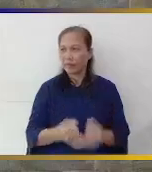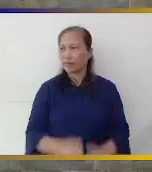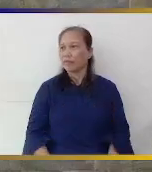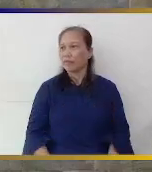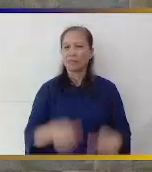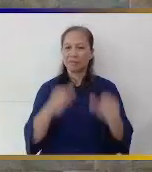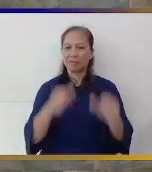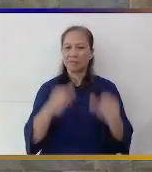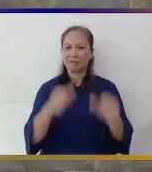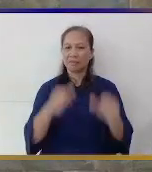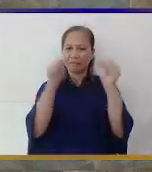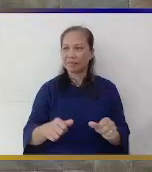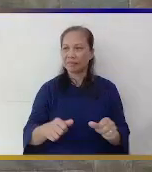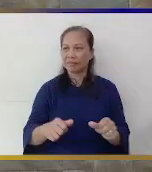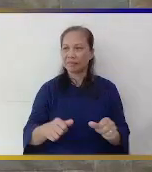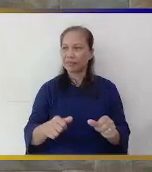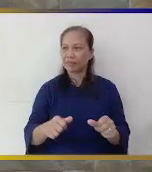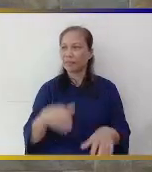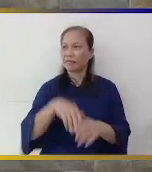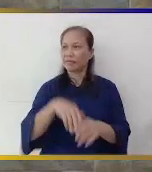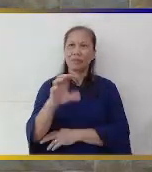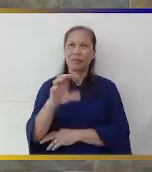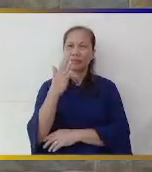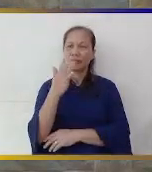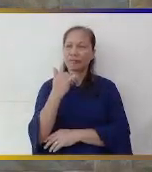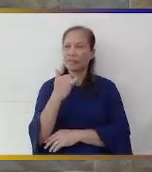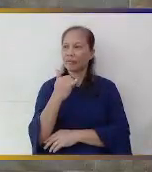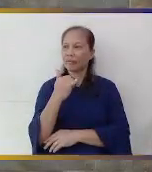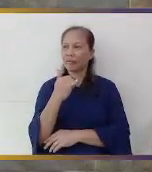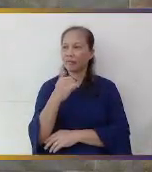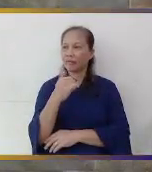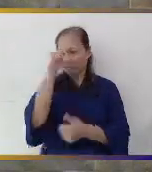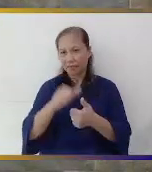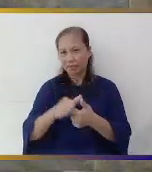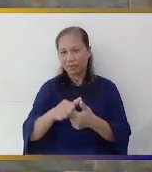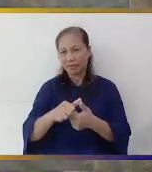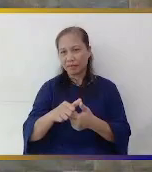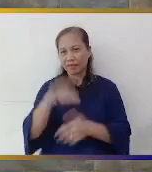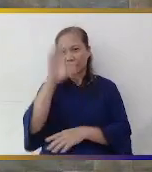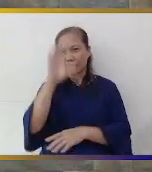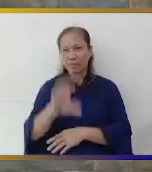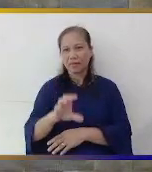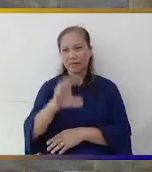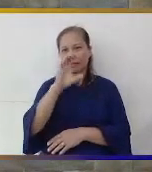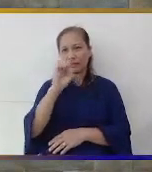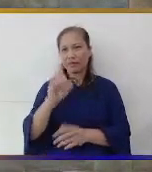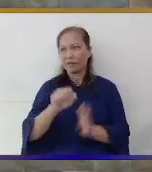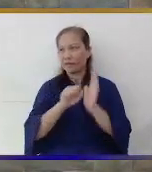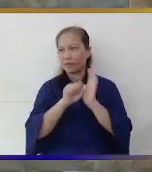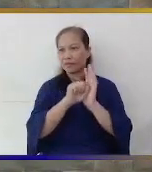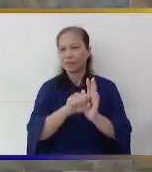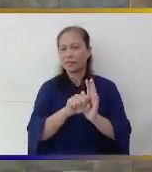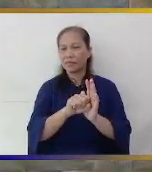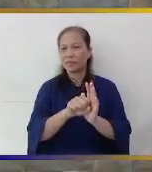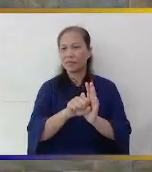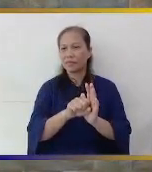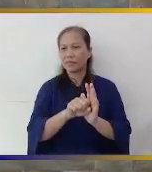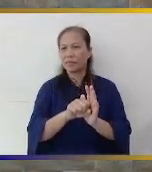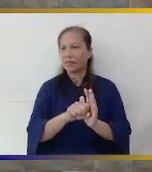cross that tandaan natin cross symbolizes theil